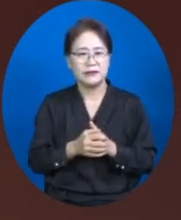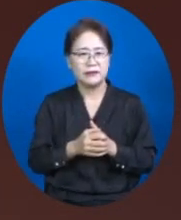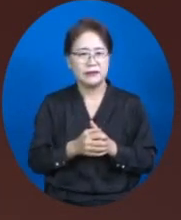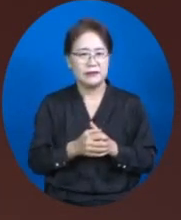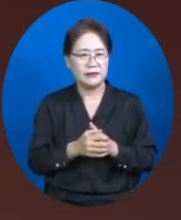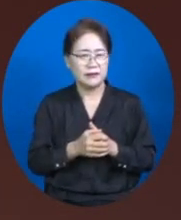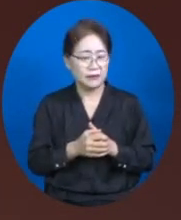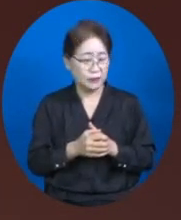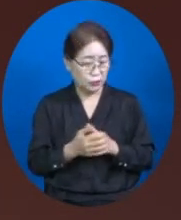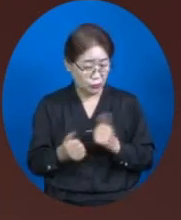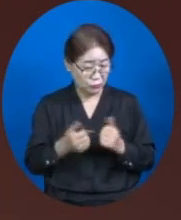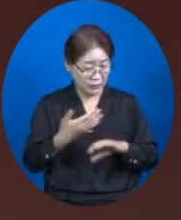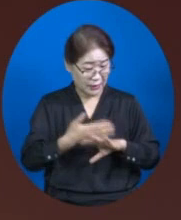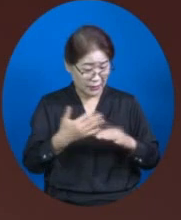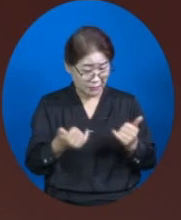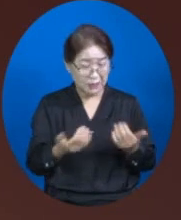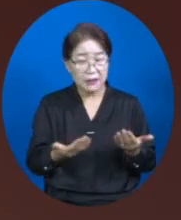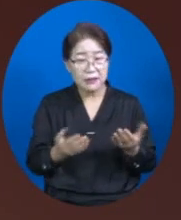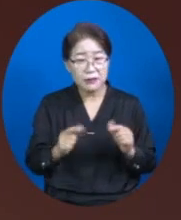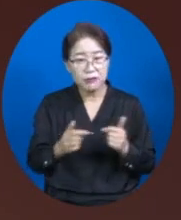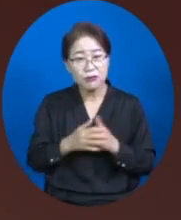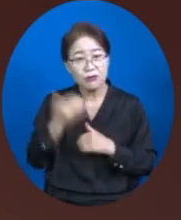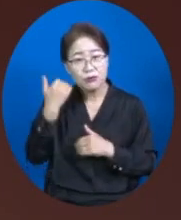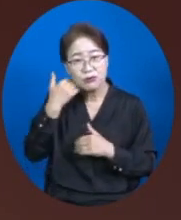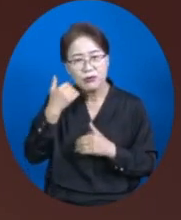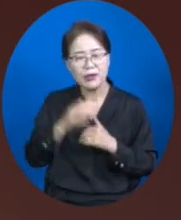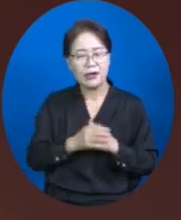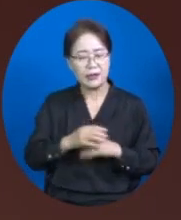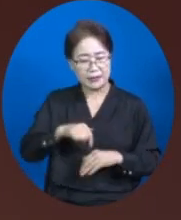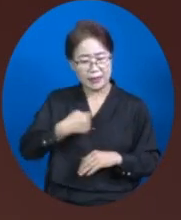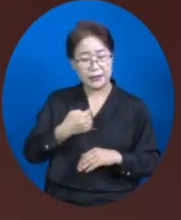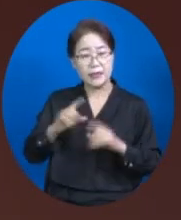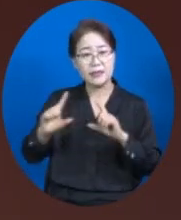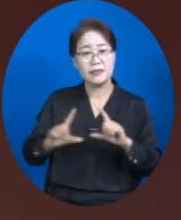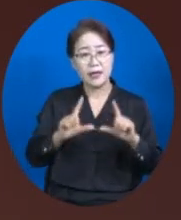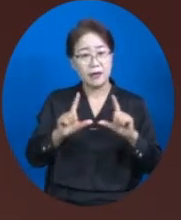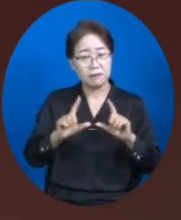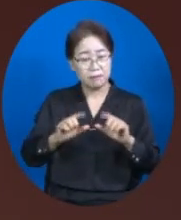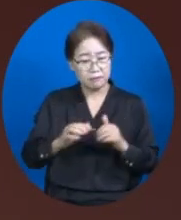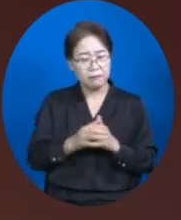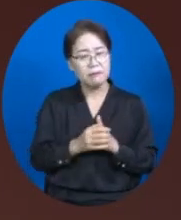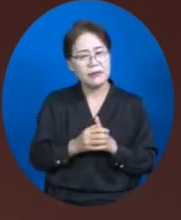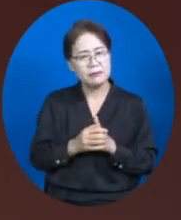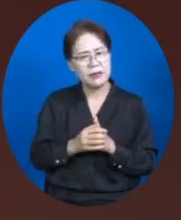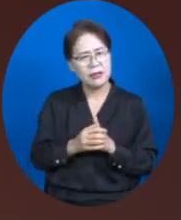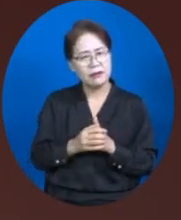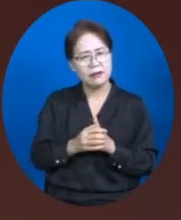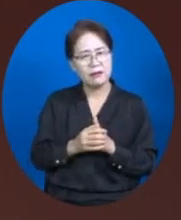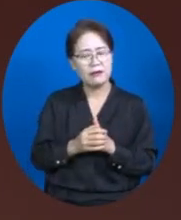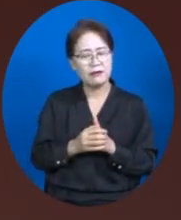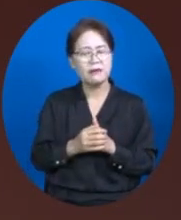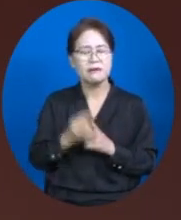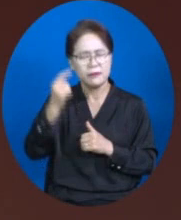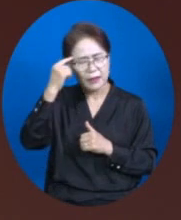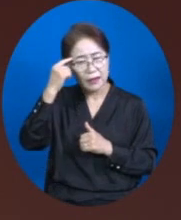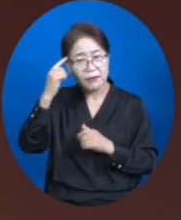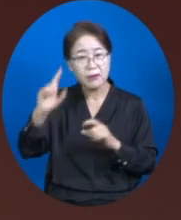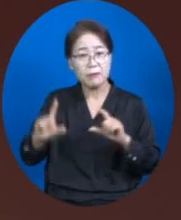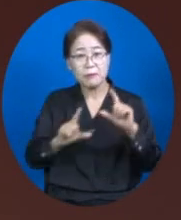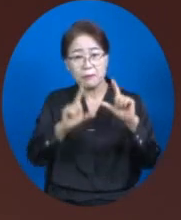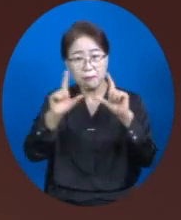아닙니다 여러분 누가 자신의 인생의 날들을 계속하며 살아갑니까